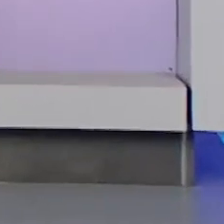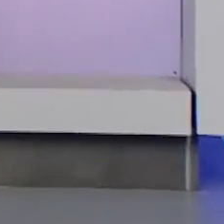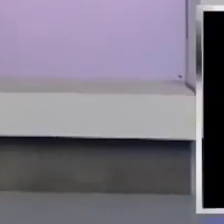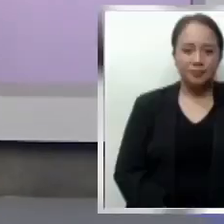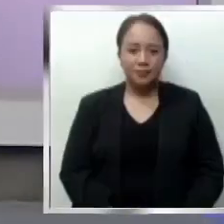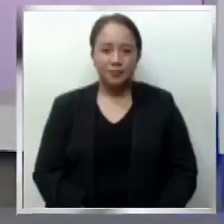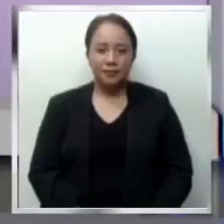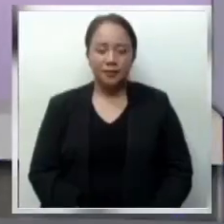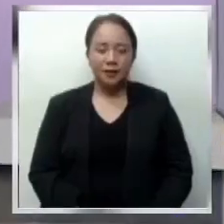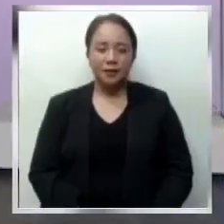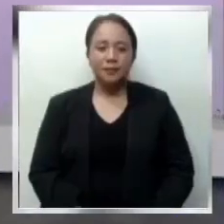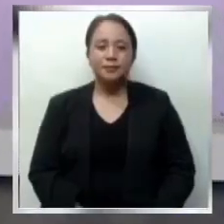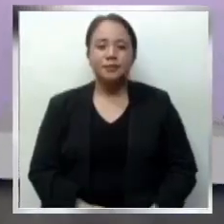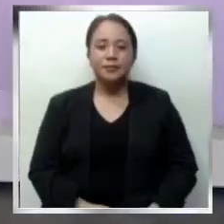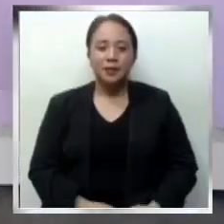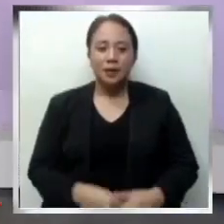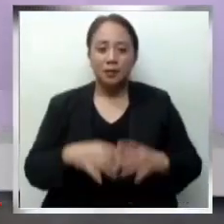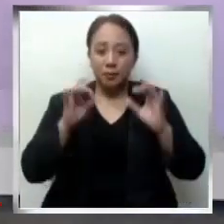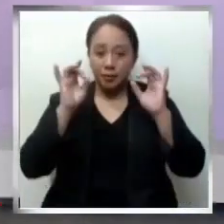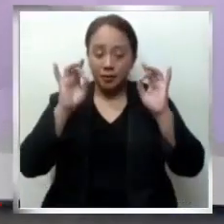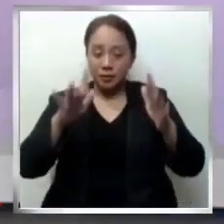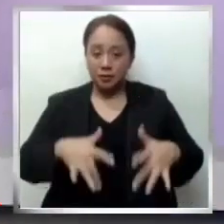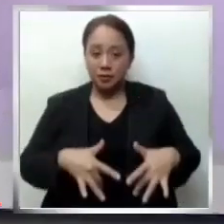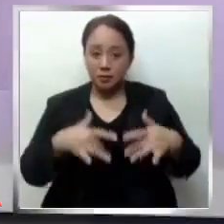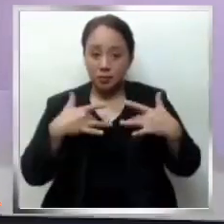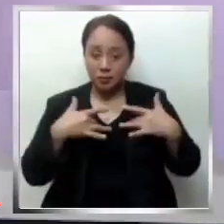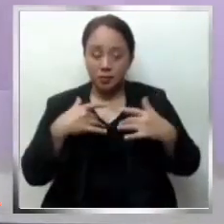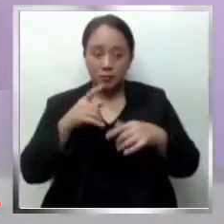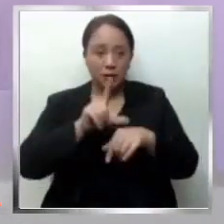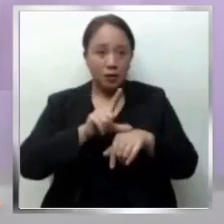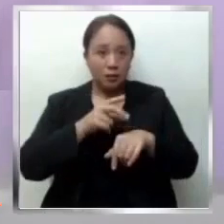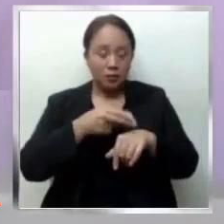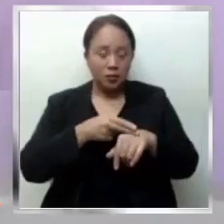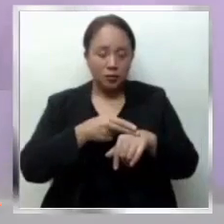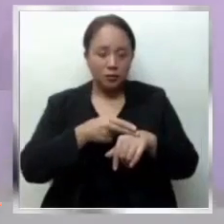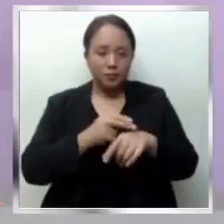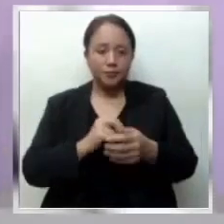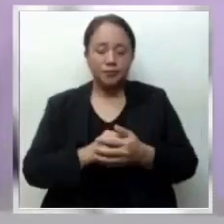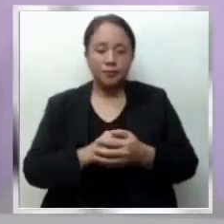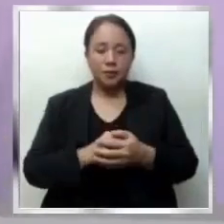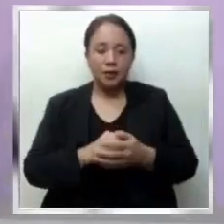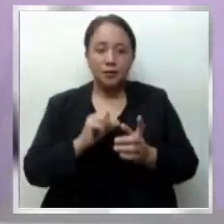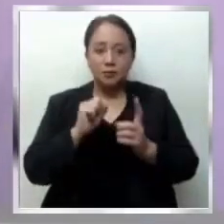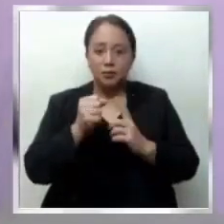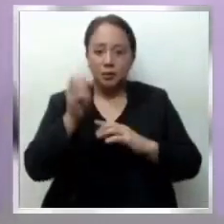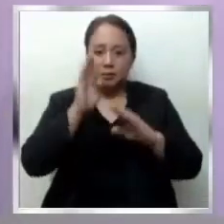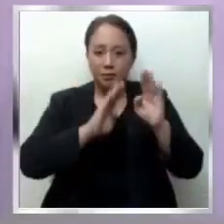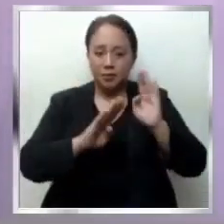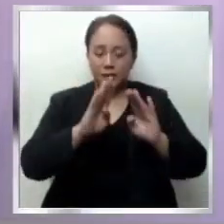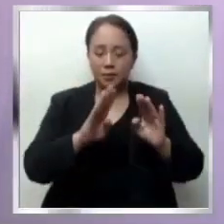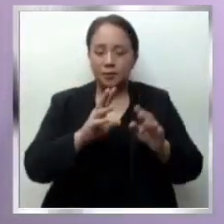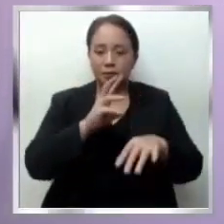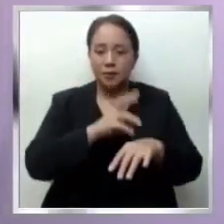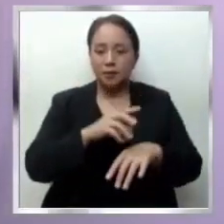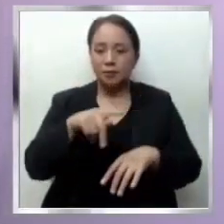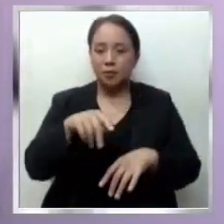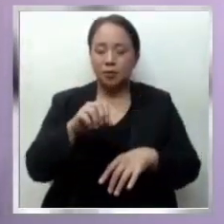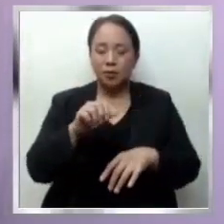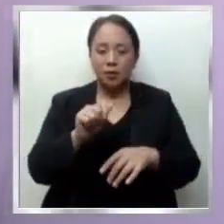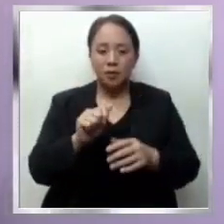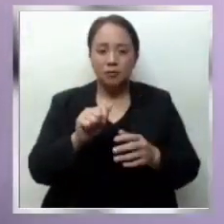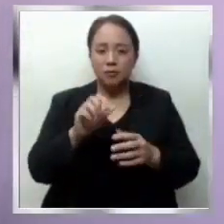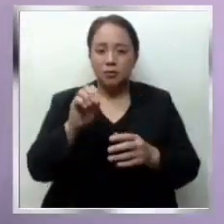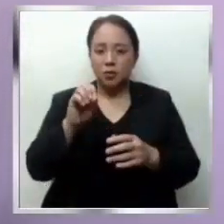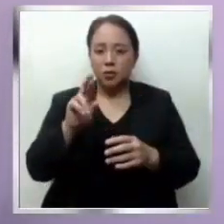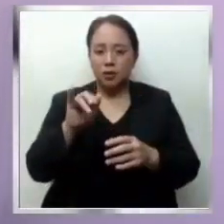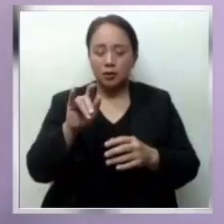Sa gitna ng banta sa buhay at kabuhayan, isinailalim sa state of calamity ang bayan ng Pola sa Oriental Mindoro. Dahil